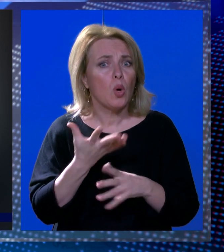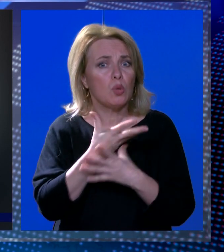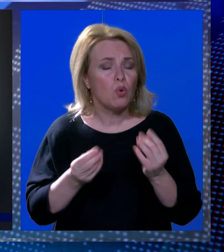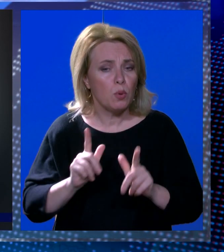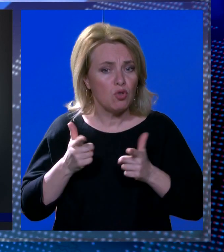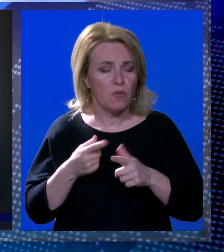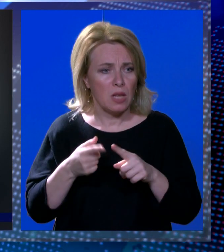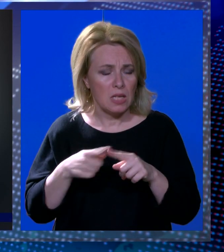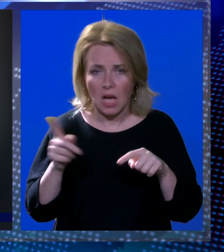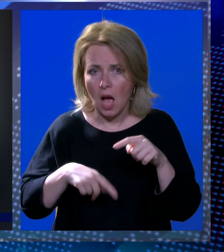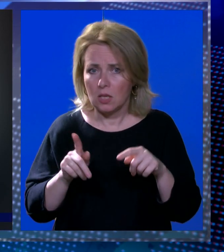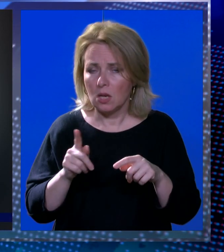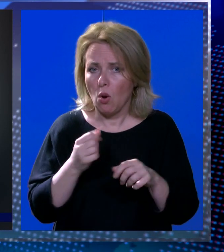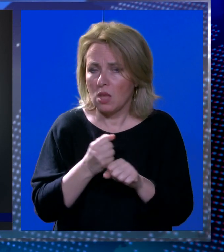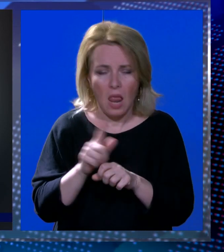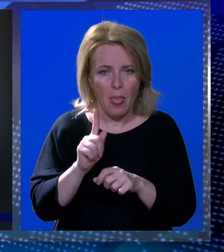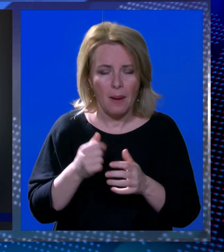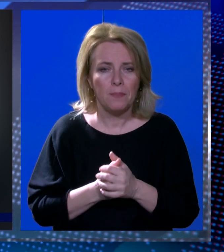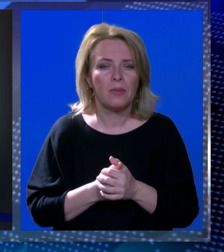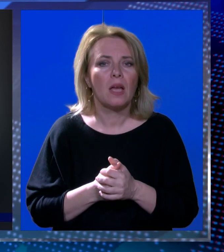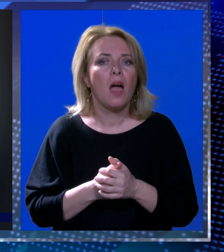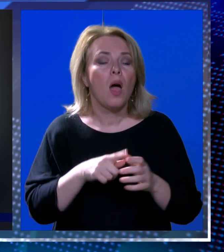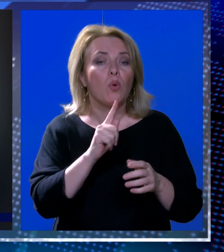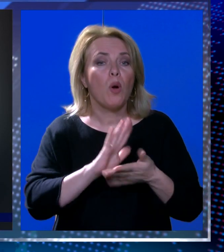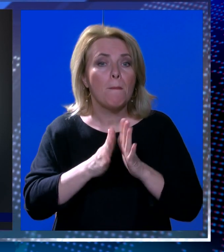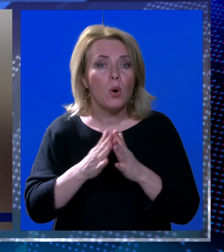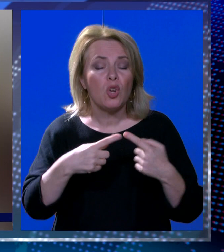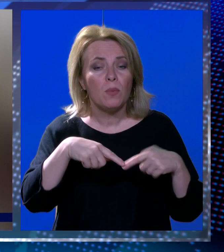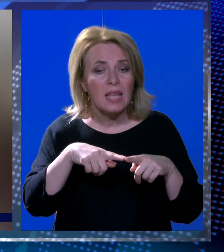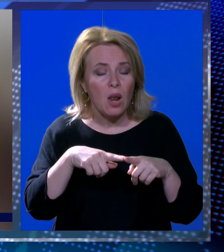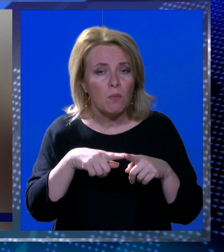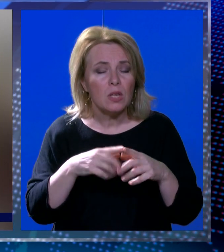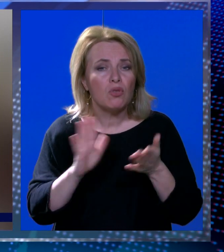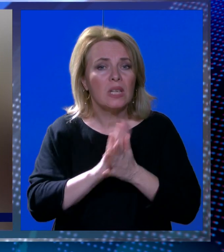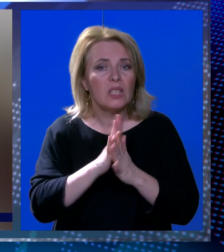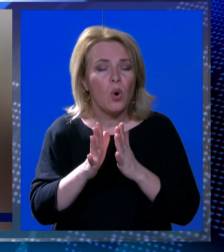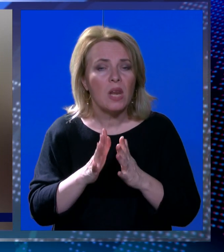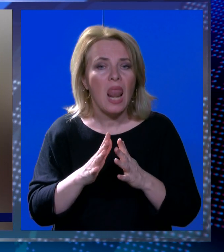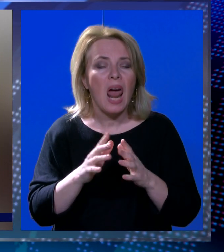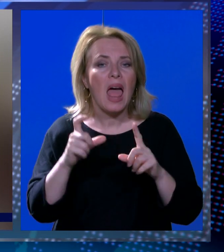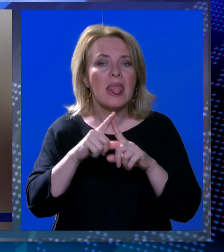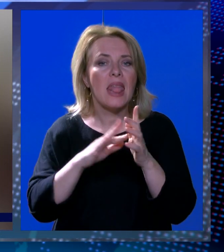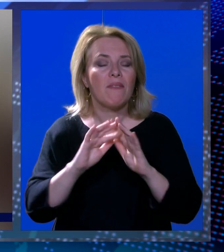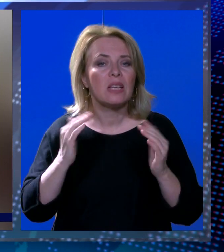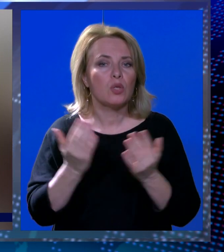su dubrovački vatrogasci ugasili oko 9 sati, a u požaru je djelomično izgorjela dnevna soba.